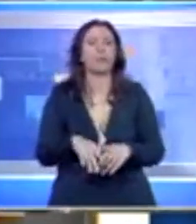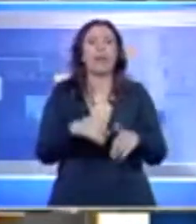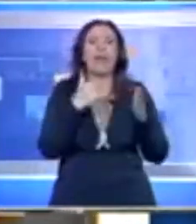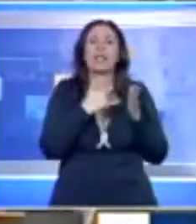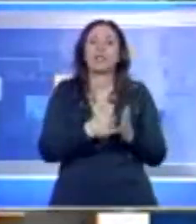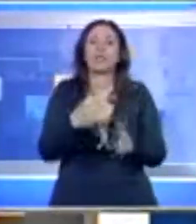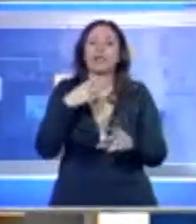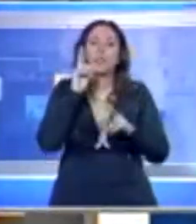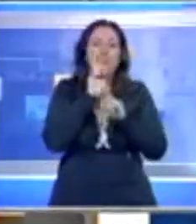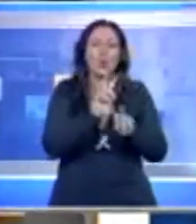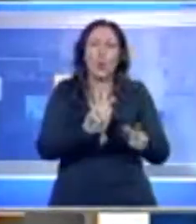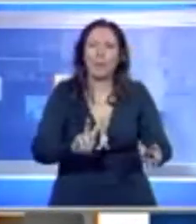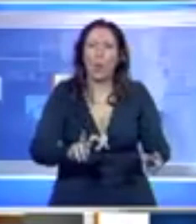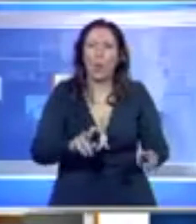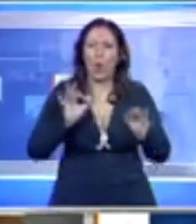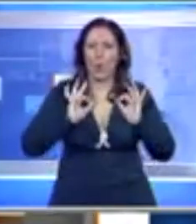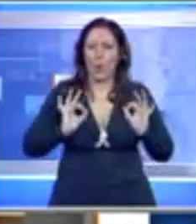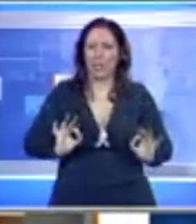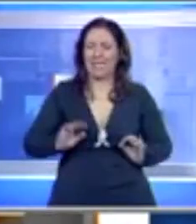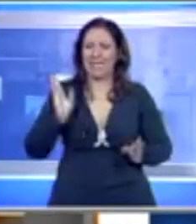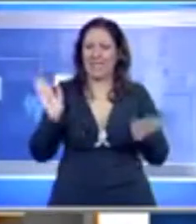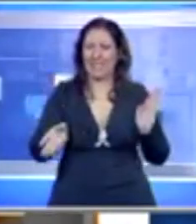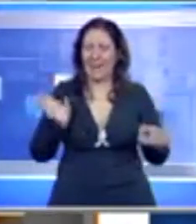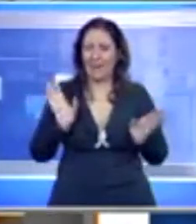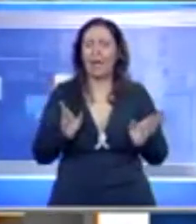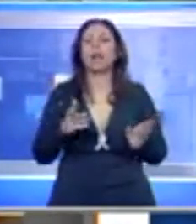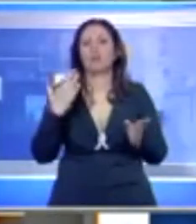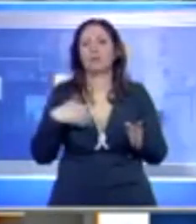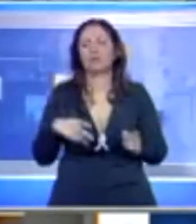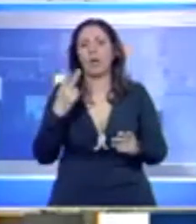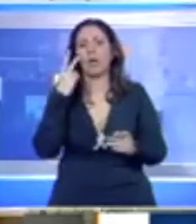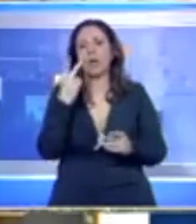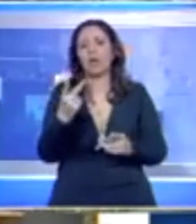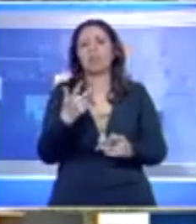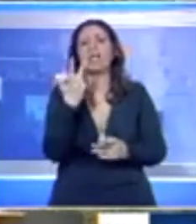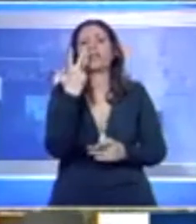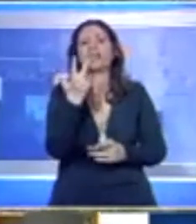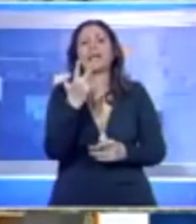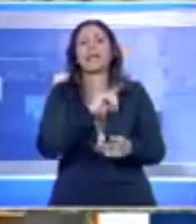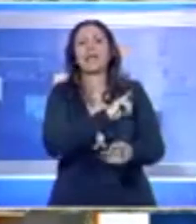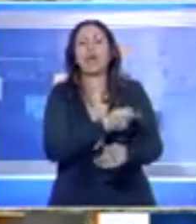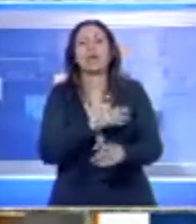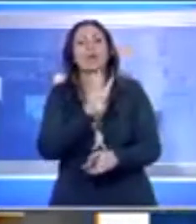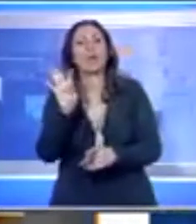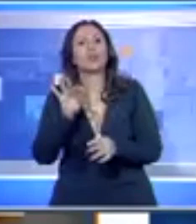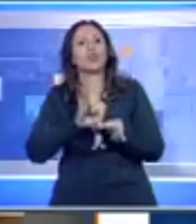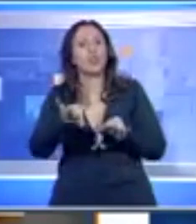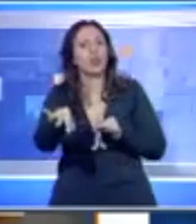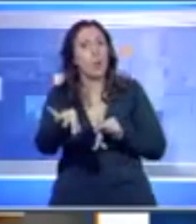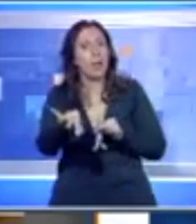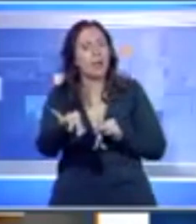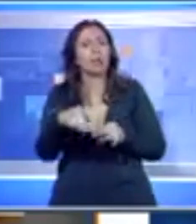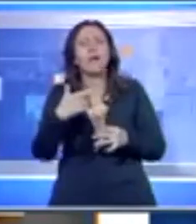della polizia stradale effettuato la scorsa settimana hanno evidenziato come la metà dei 3 km 400 metri di strada coinvolta